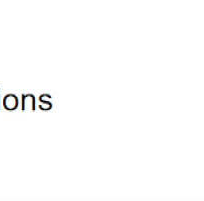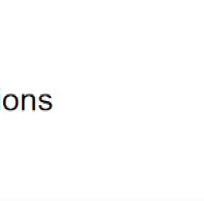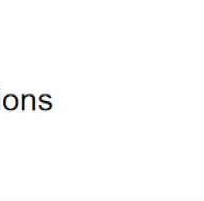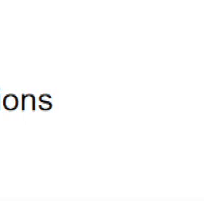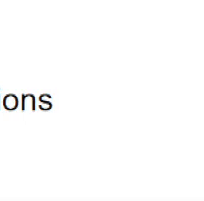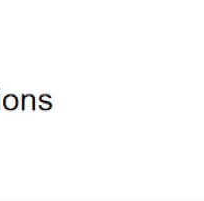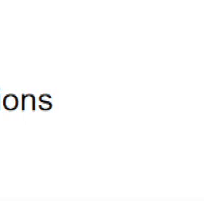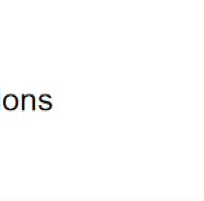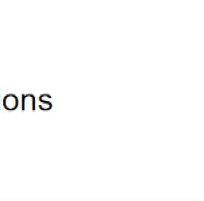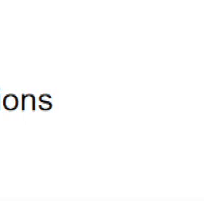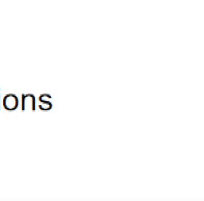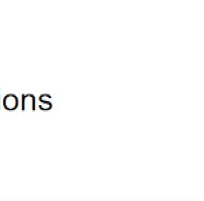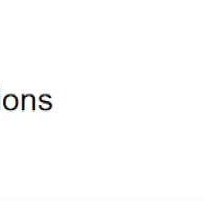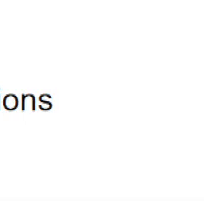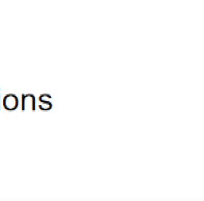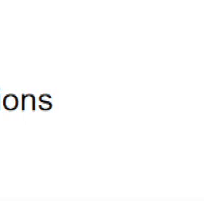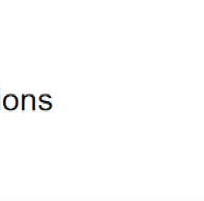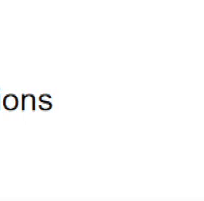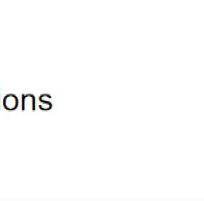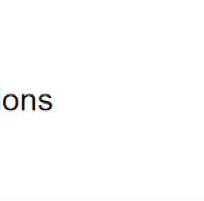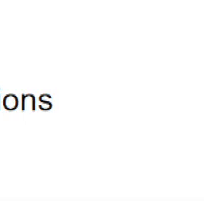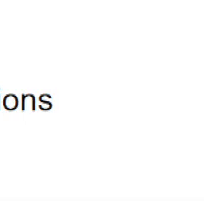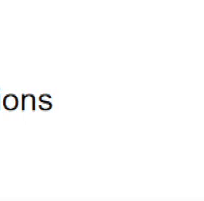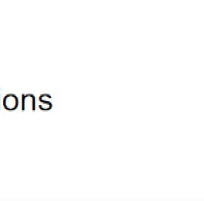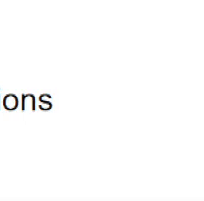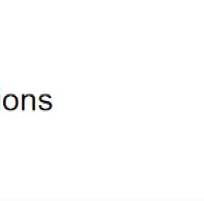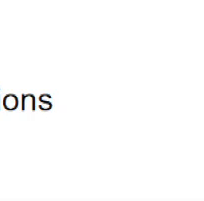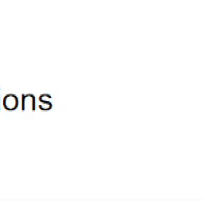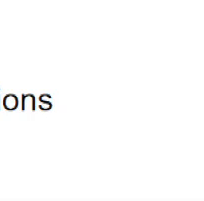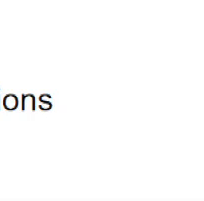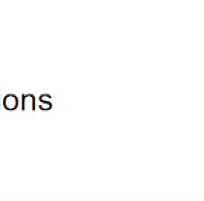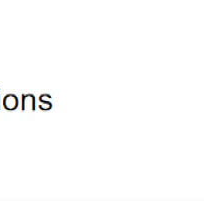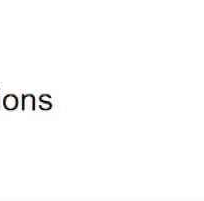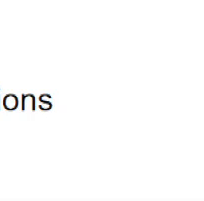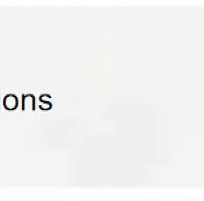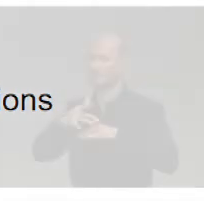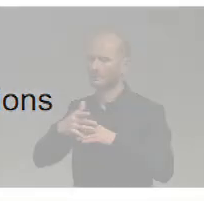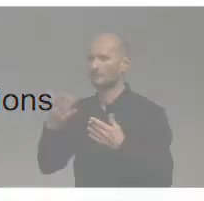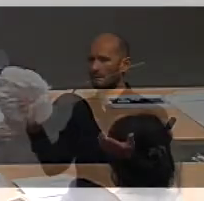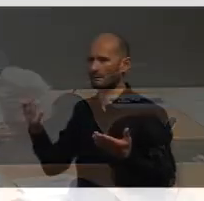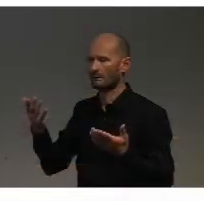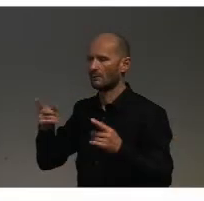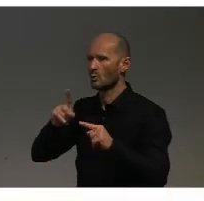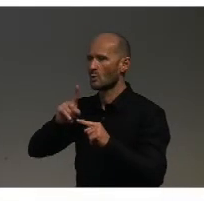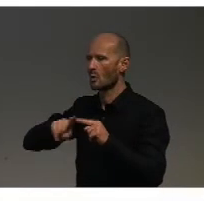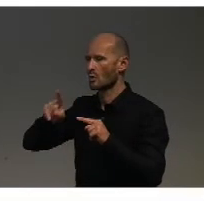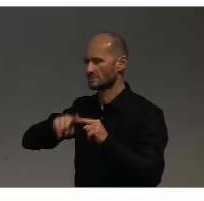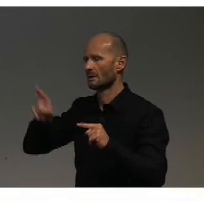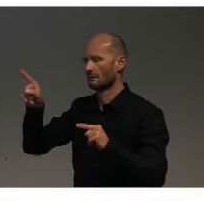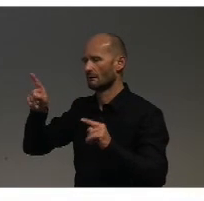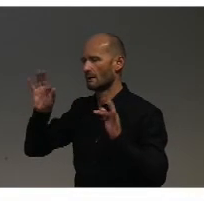polyexposition, de l'exposome, ce qu'il faut en attendre, c'est qu'aujourd'hui, il faut avoir conscience que ça reste quand même un objet de recherche. C'est-à-dire que c'est quand